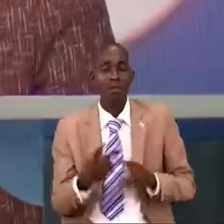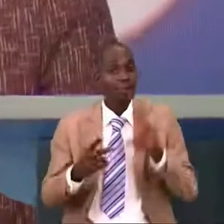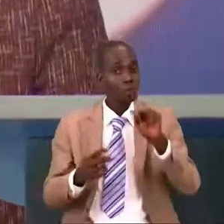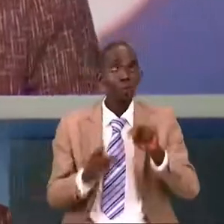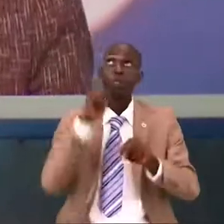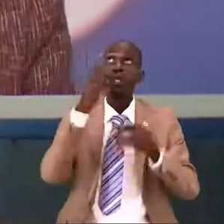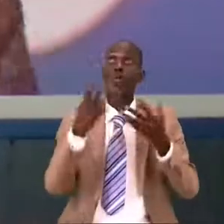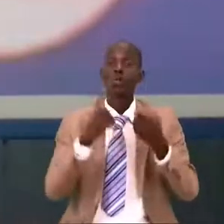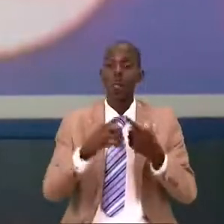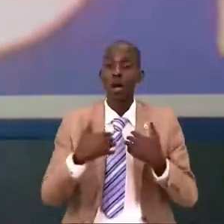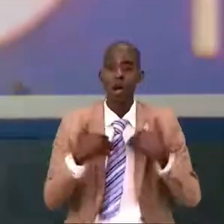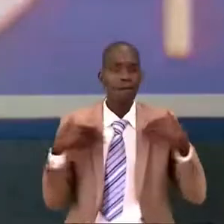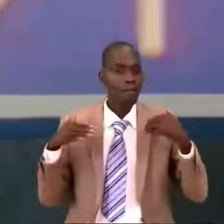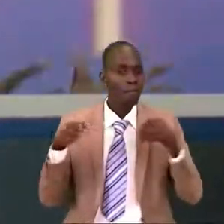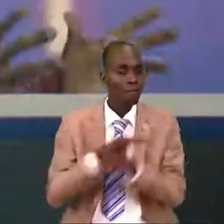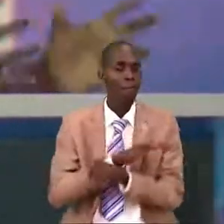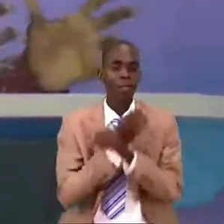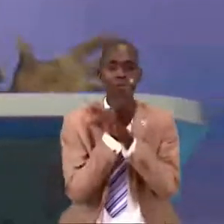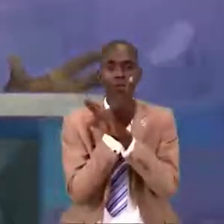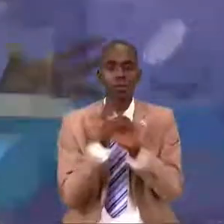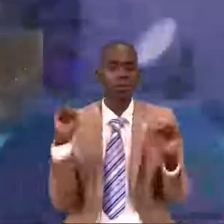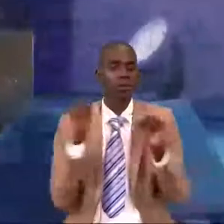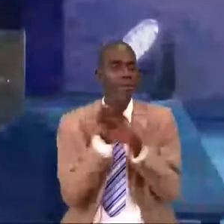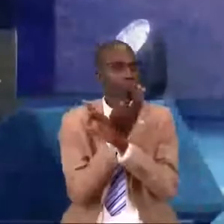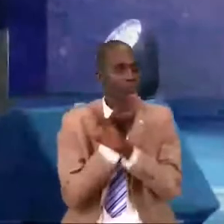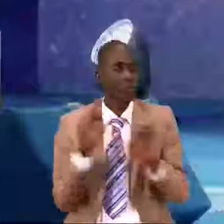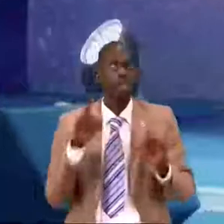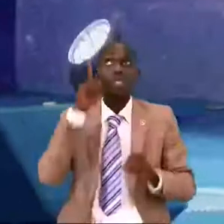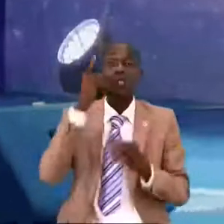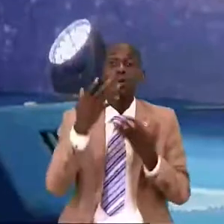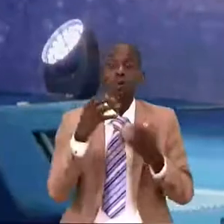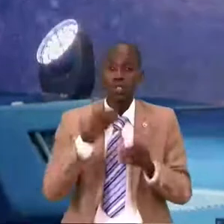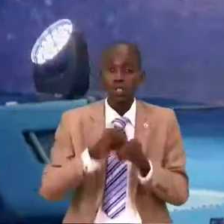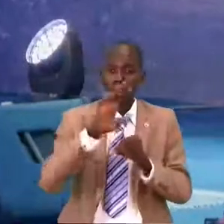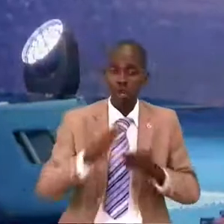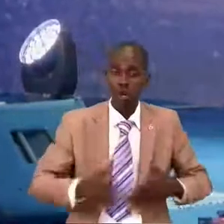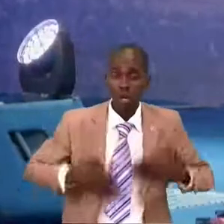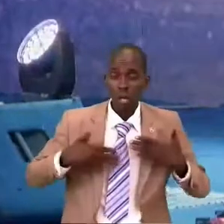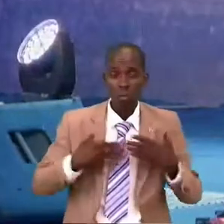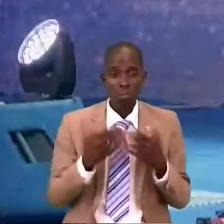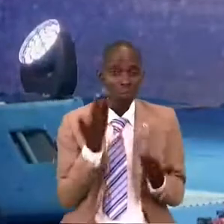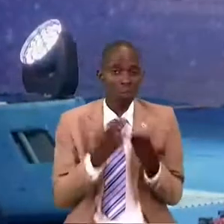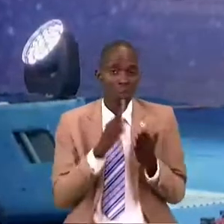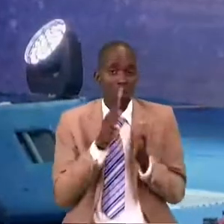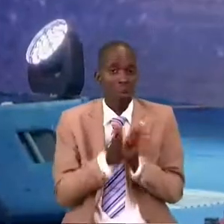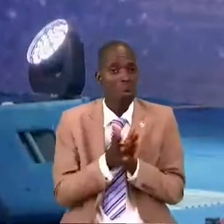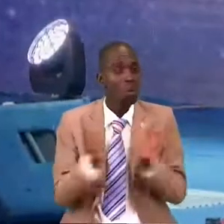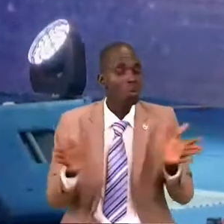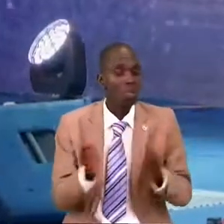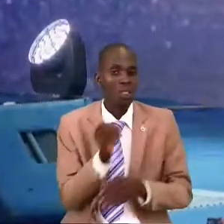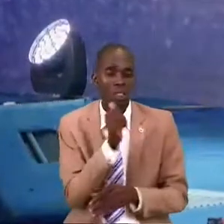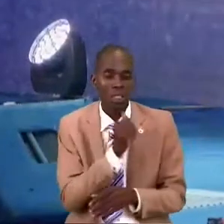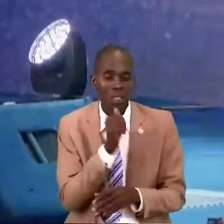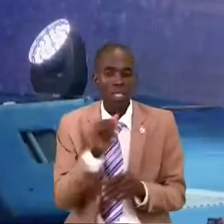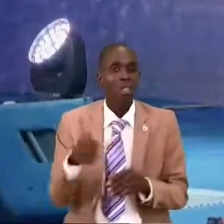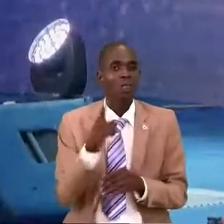en privé comme en public, partout tu es, ce à quoi tu étais attaché avant,